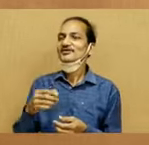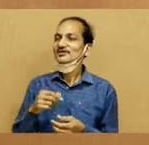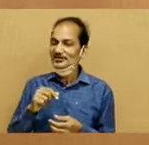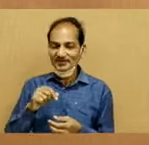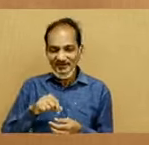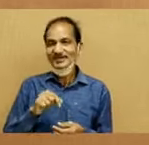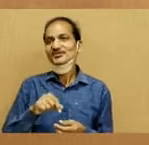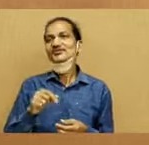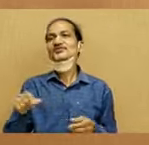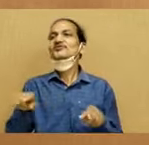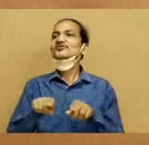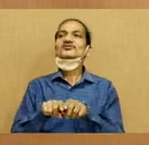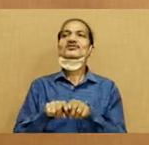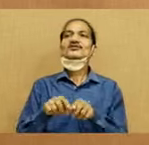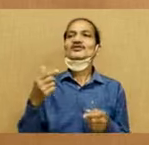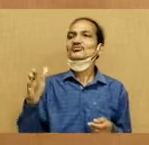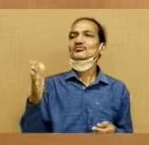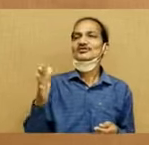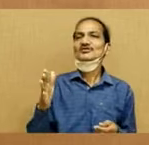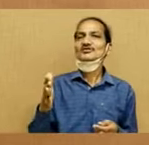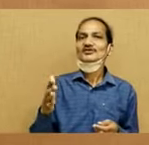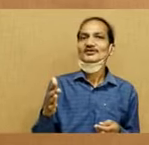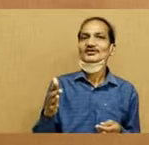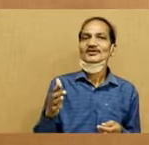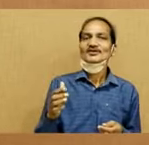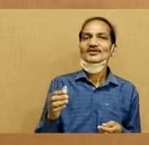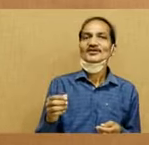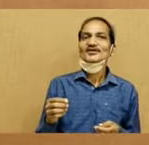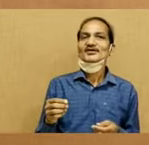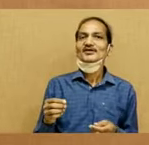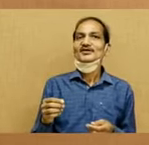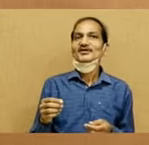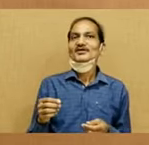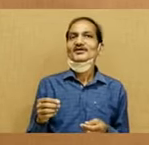ରସୁଣ ସାଙ୍ଗରେ କରୋନାର କୌଣସି ଆପାତତଃ ସମ୍ପର୍କ ନାହିଁ।